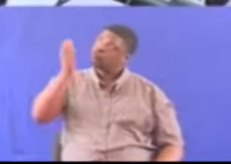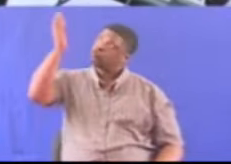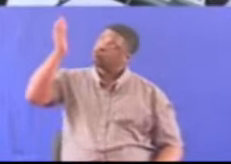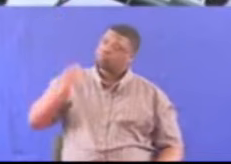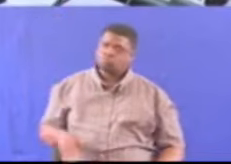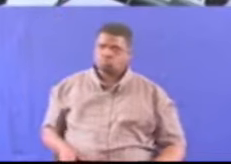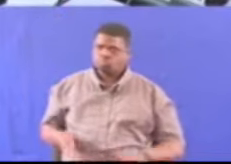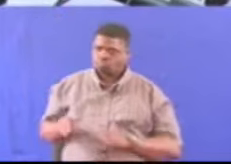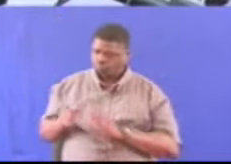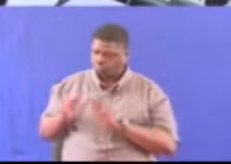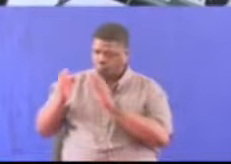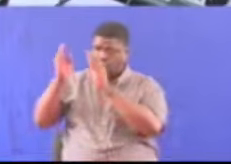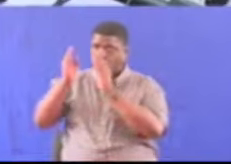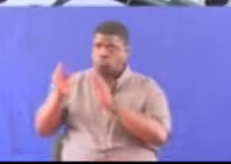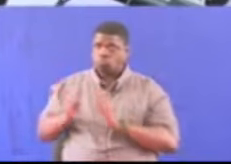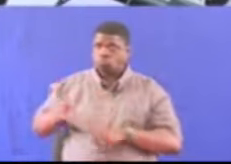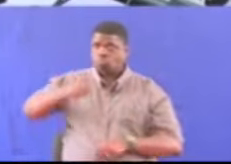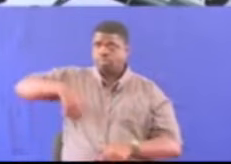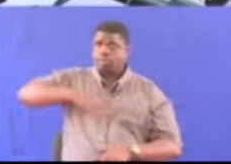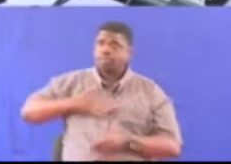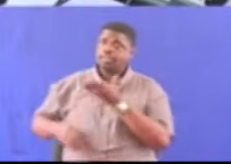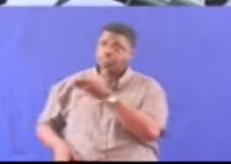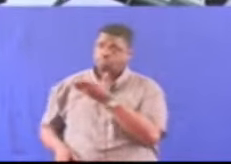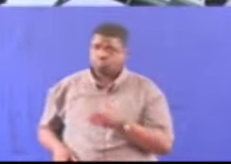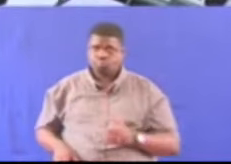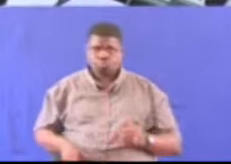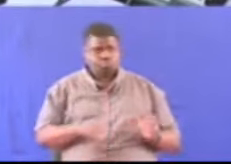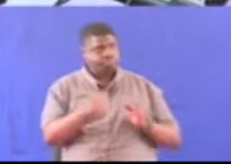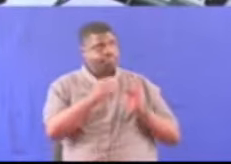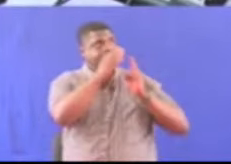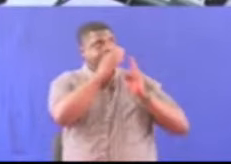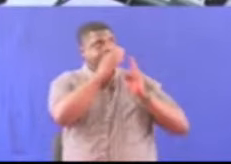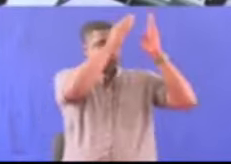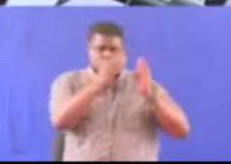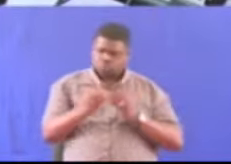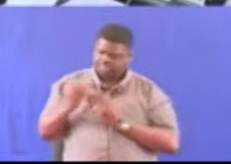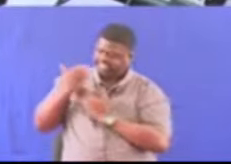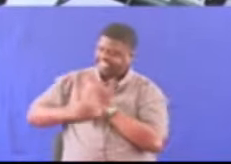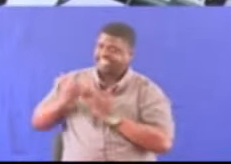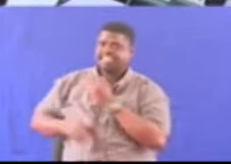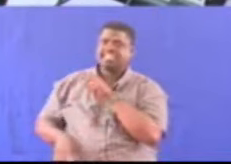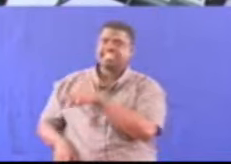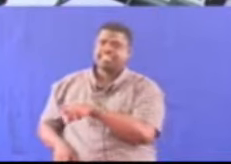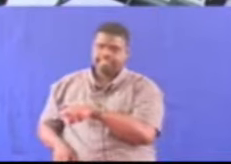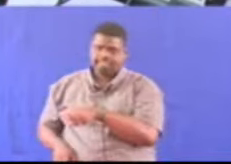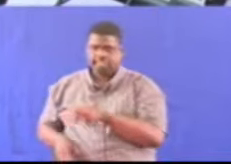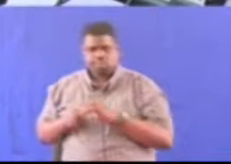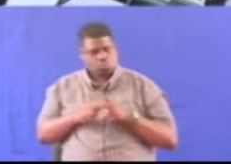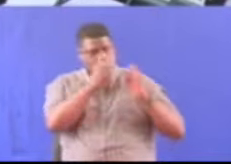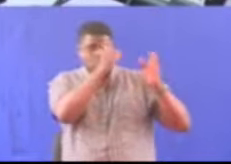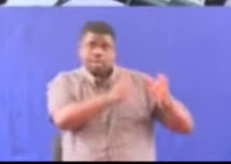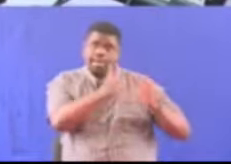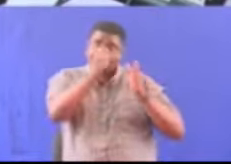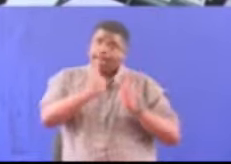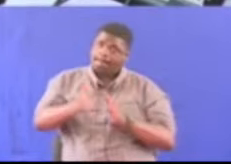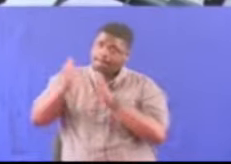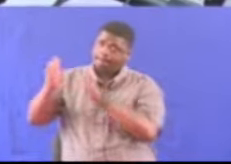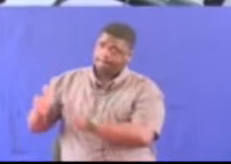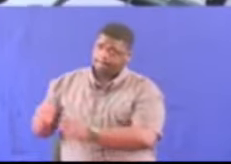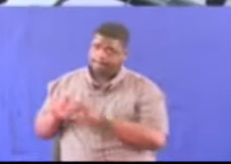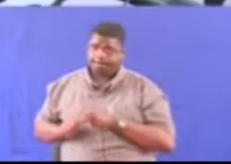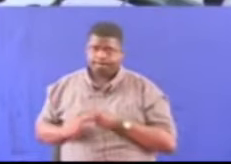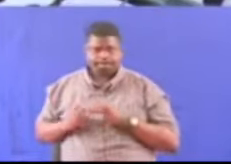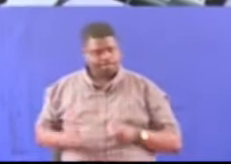muumba wetu, uliyeumba mbingu na nchi, ukaumba wanadamu na